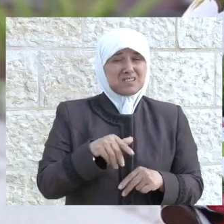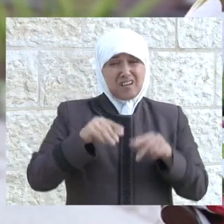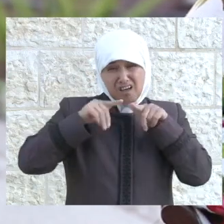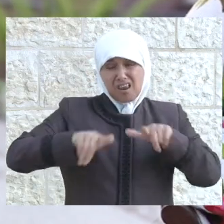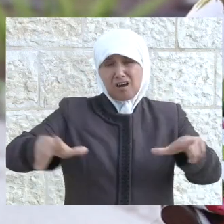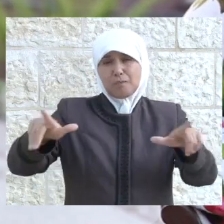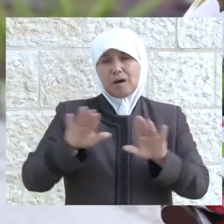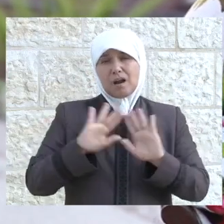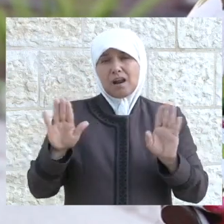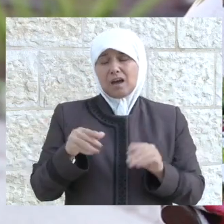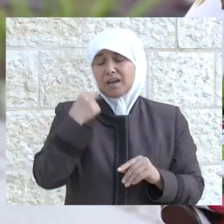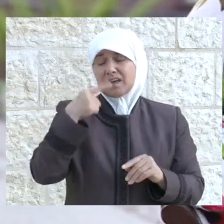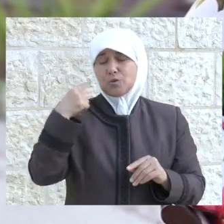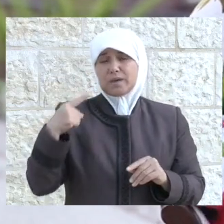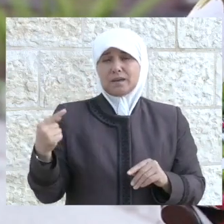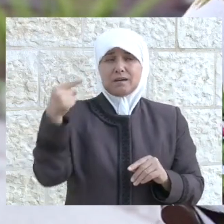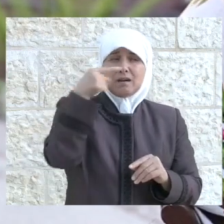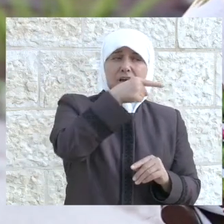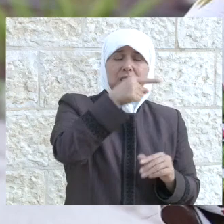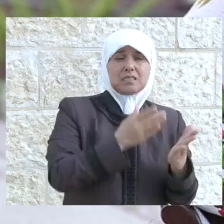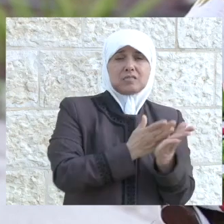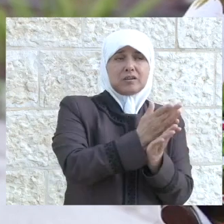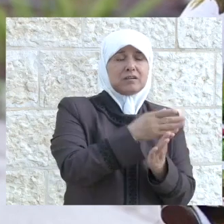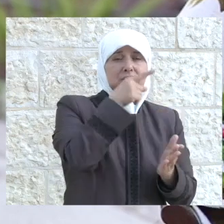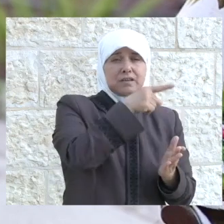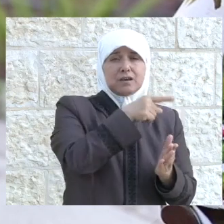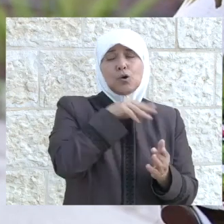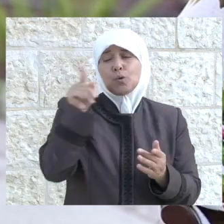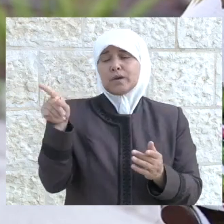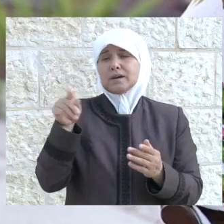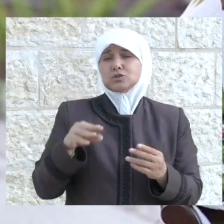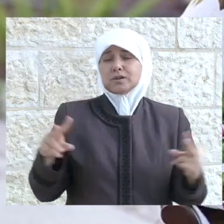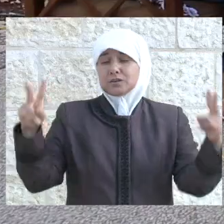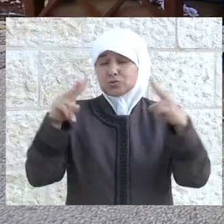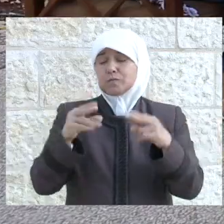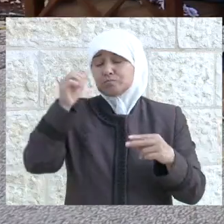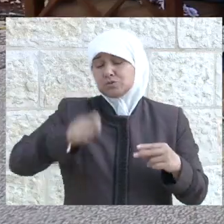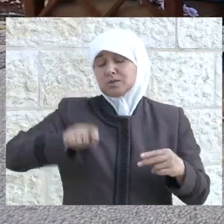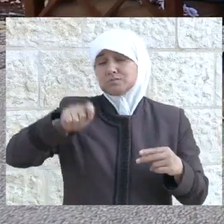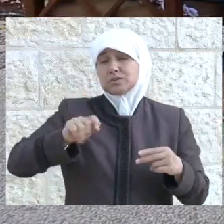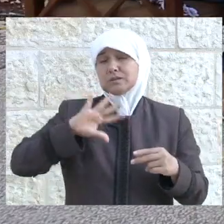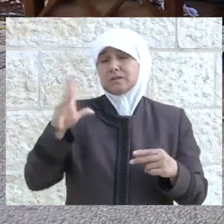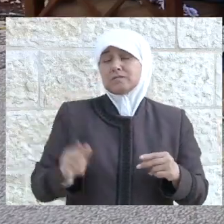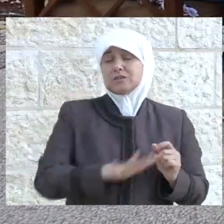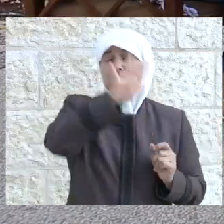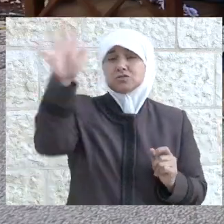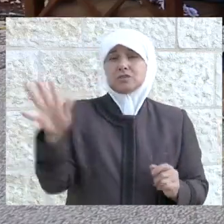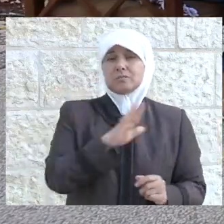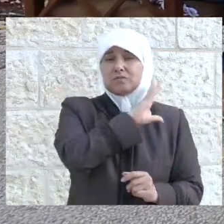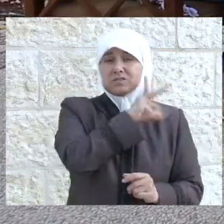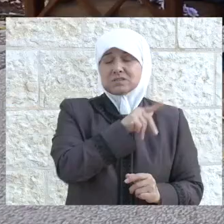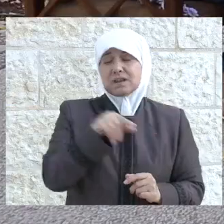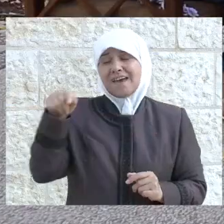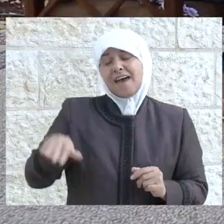الأخبار أو الجرائد أو أي إشي، يكونوا هم الحكم بذاتهم. وهذا الإشي جداً كان